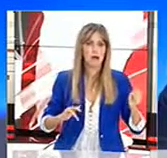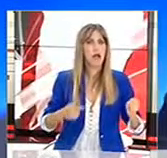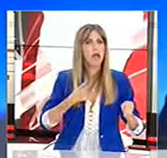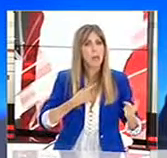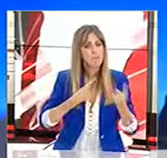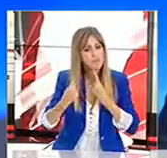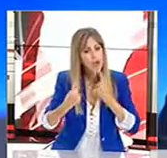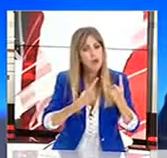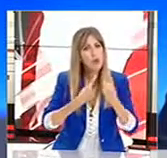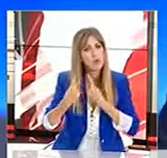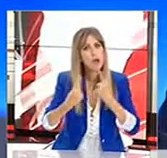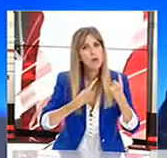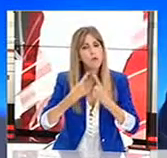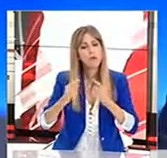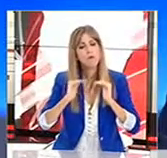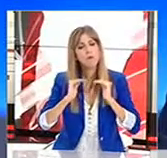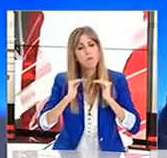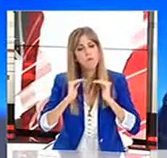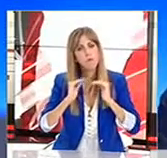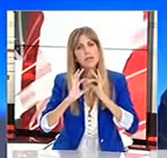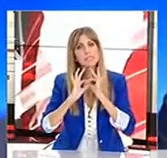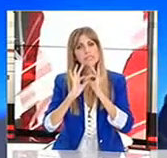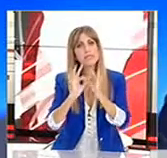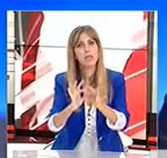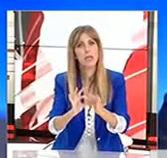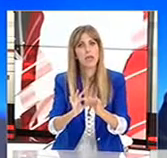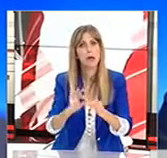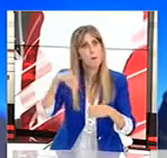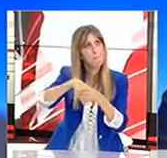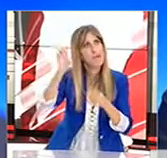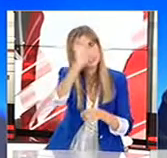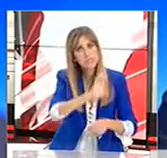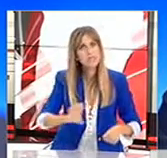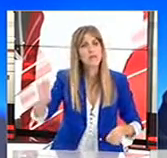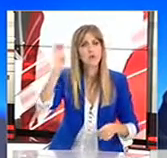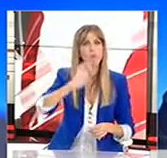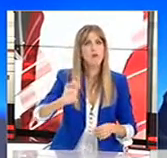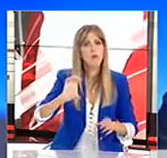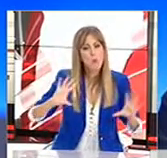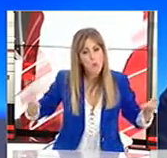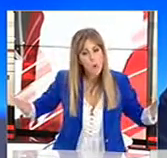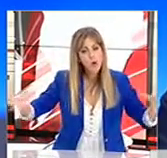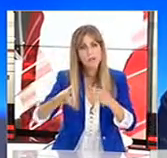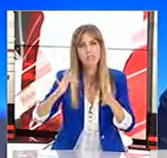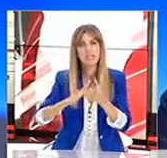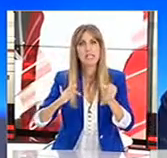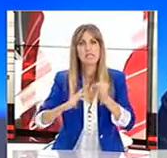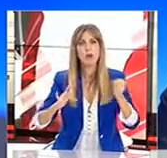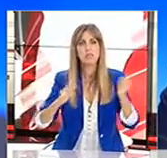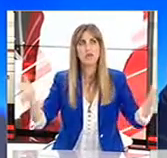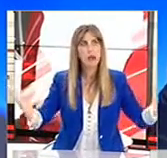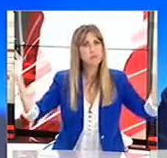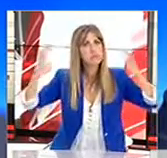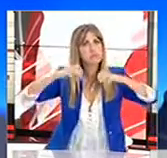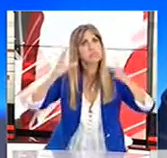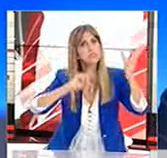διάλογο μαζί τους στο ευρωπαϊκό επίπεδο για την πορεία της Ευρώπης που θα παίξει καθοριστικό ρόλο και για την πορεία